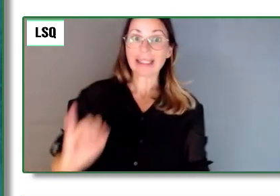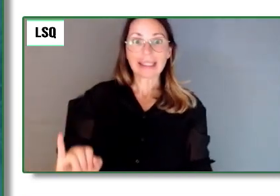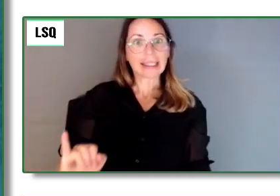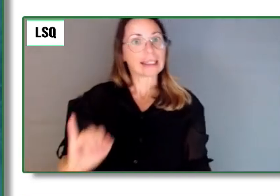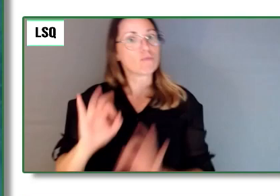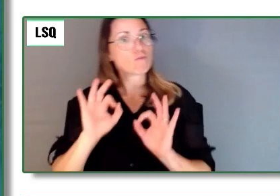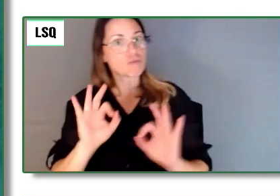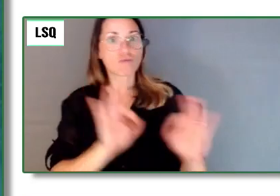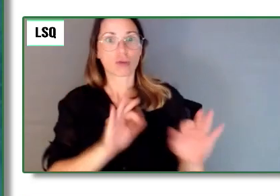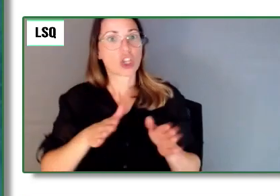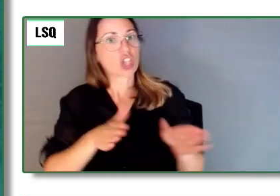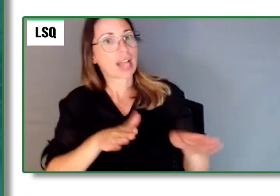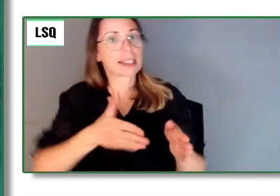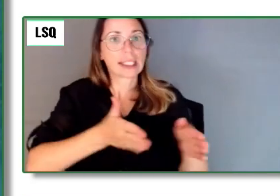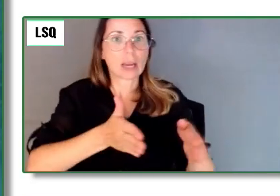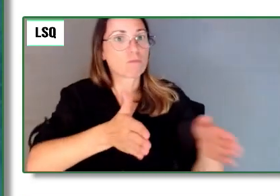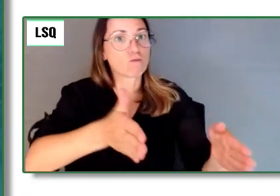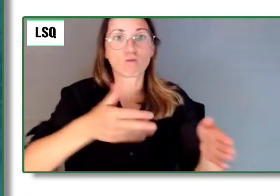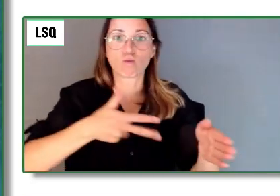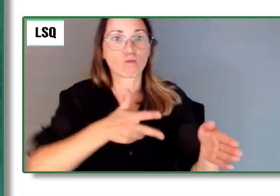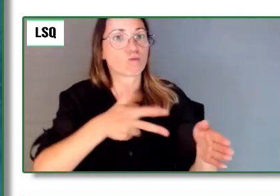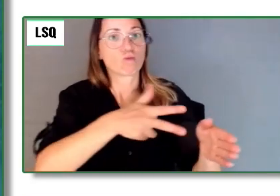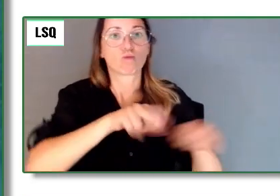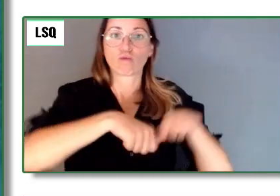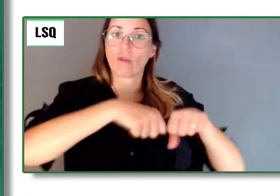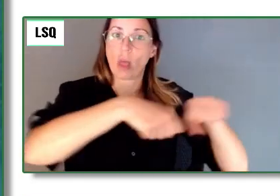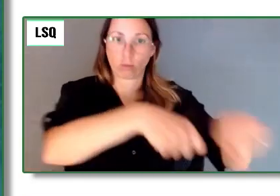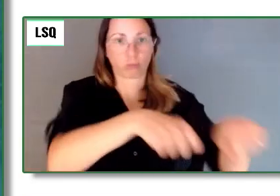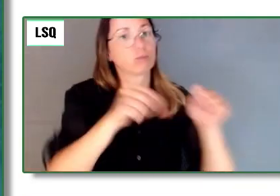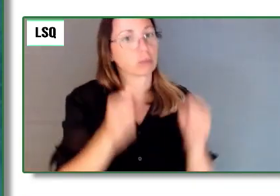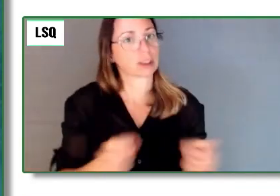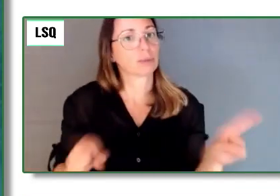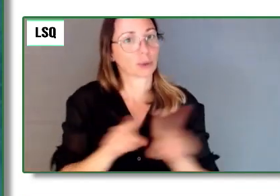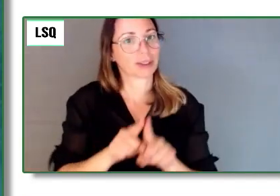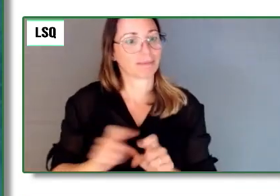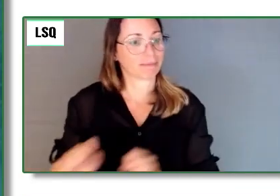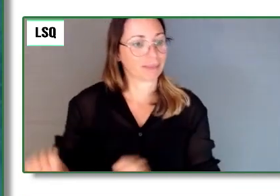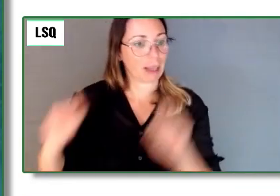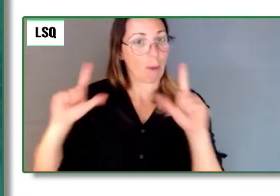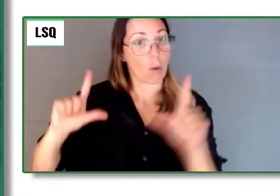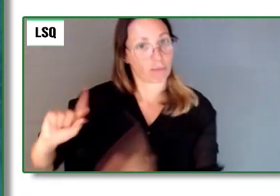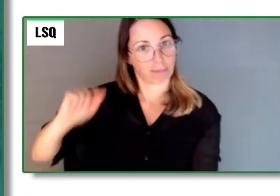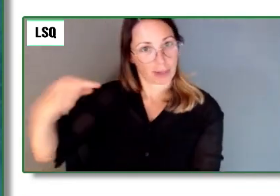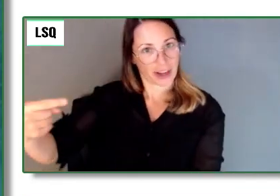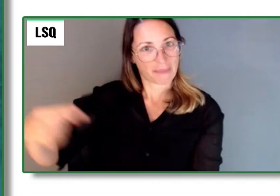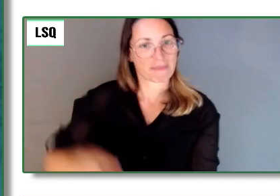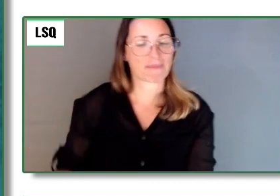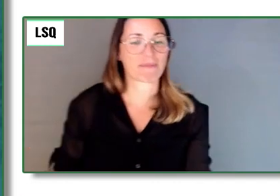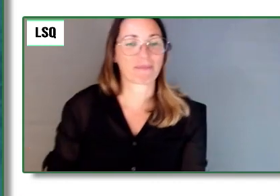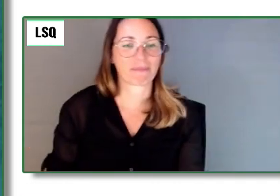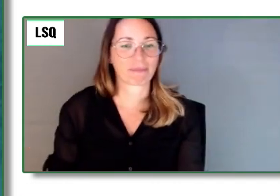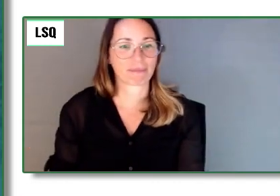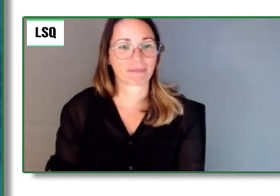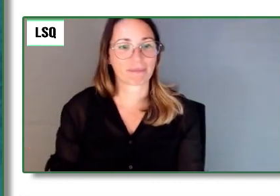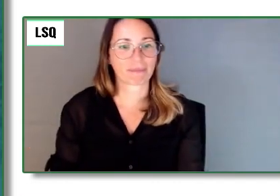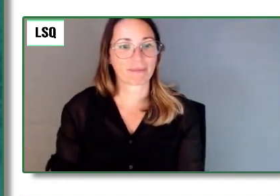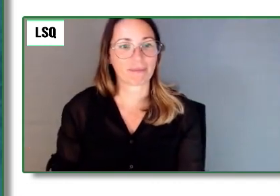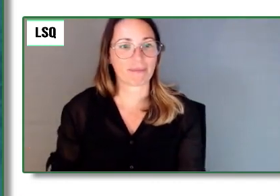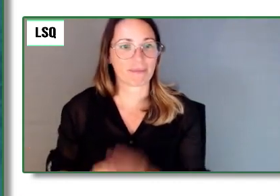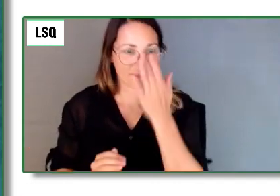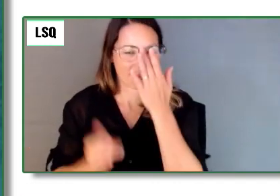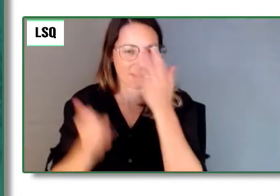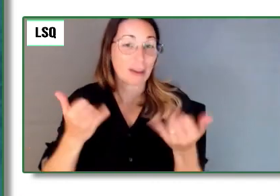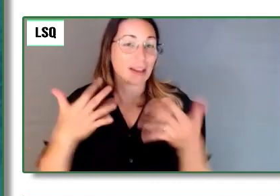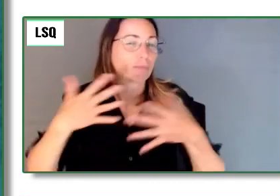On va parler un petit peu les différents appareils qu'on utilise sur les sentiers, sur l'eau.